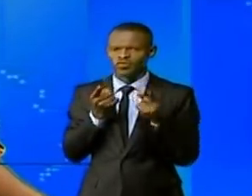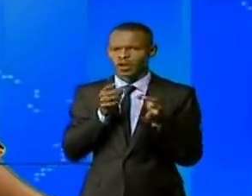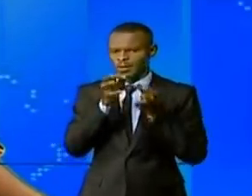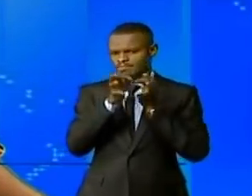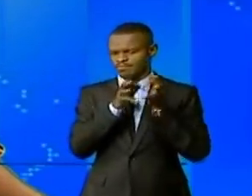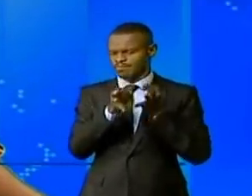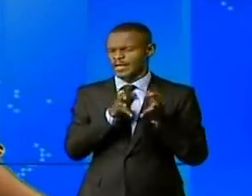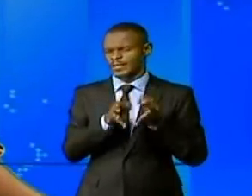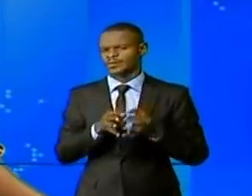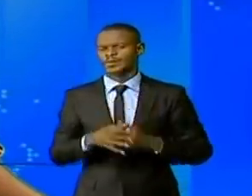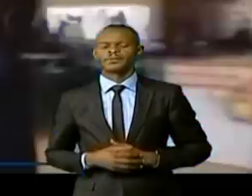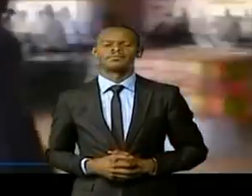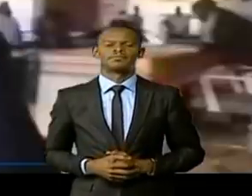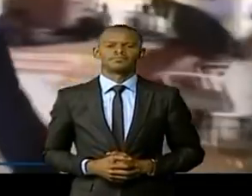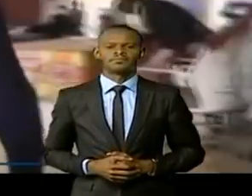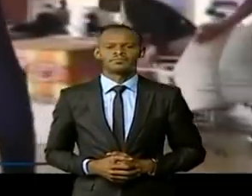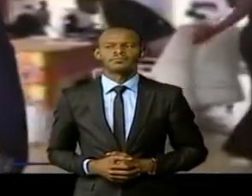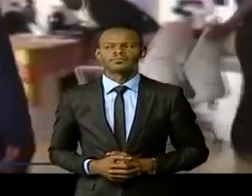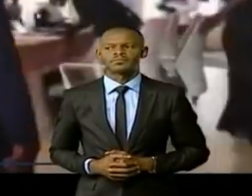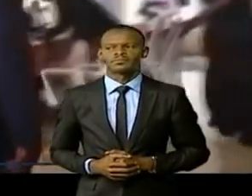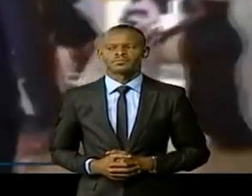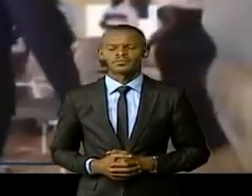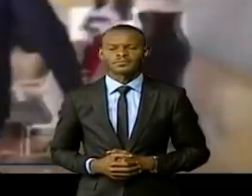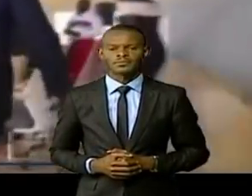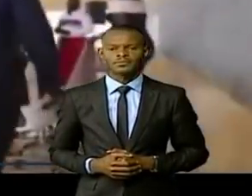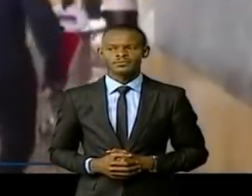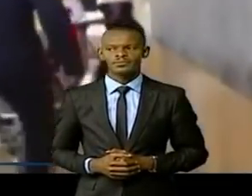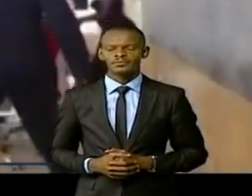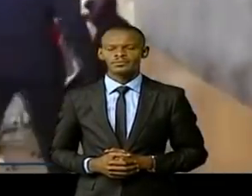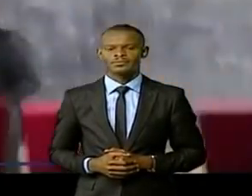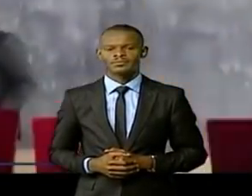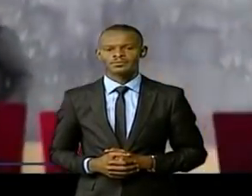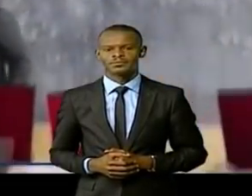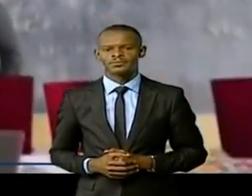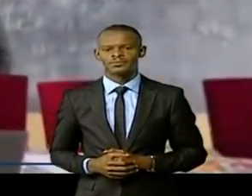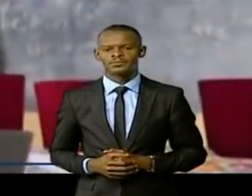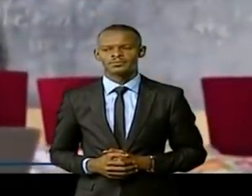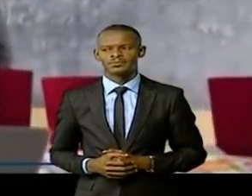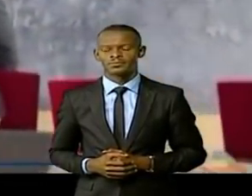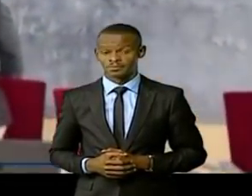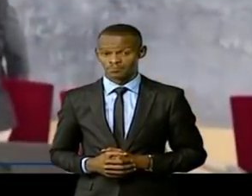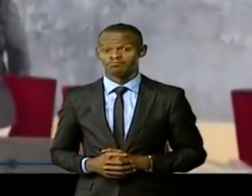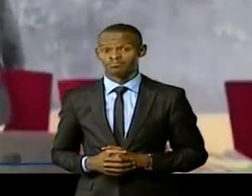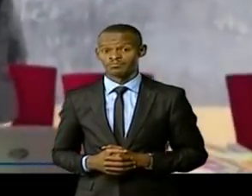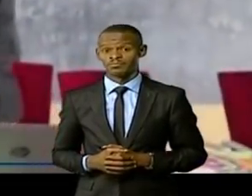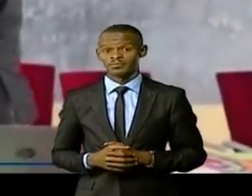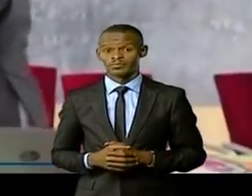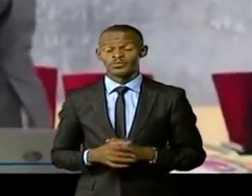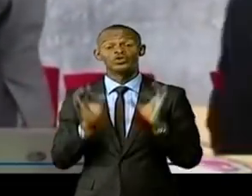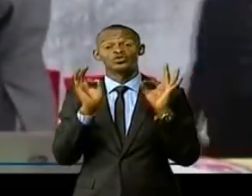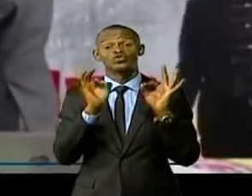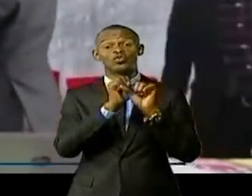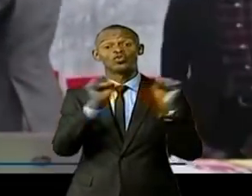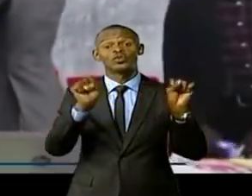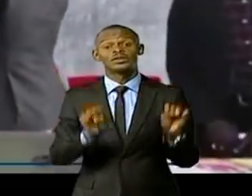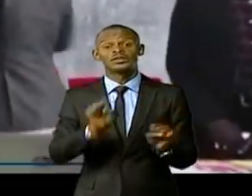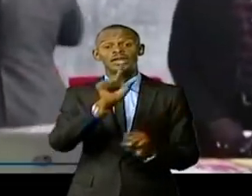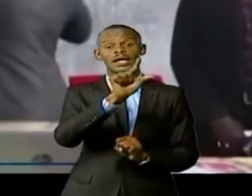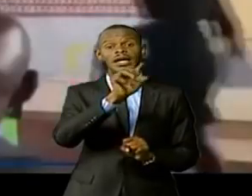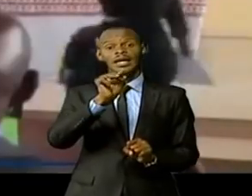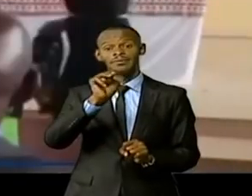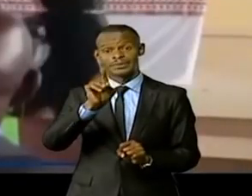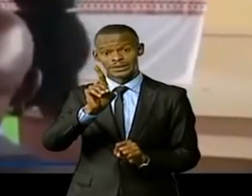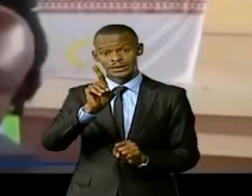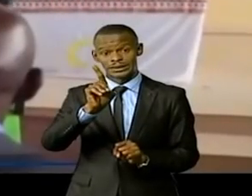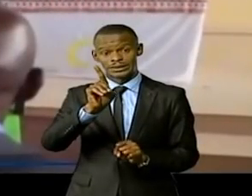de l'RTNC Lubumbashi. C'est pour le besoin de la cause dans la mise en application du système LMD, entendez, licence master doctorat,